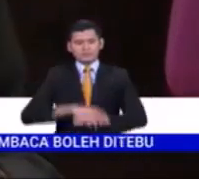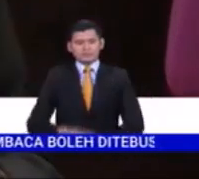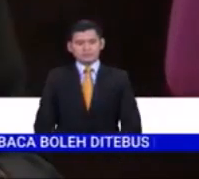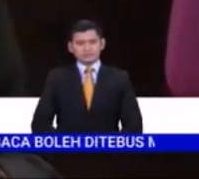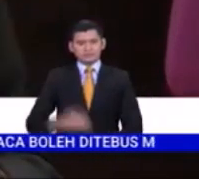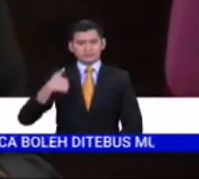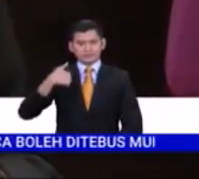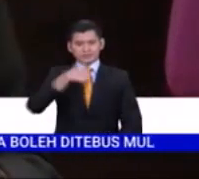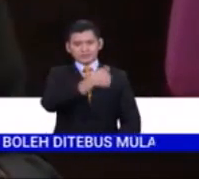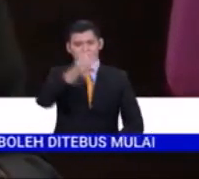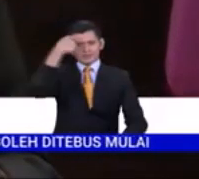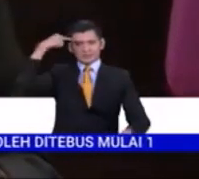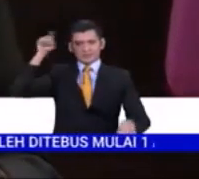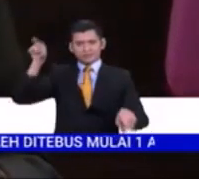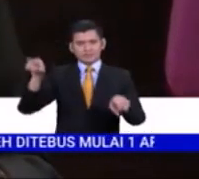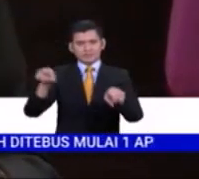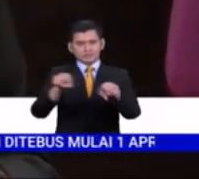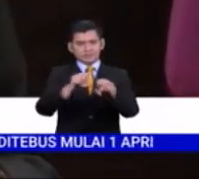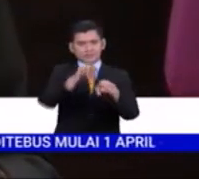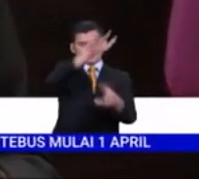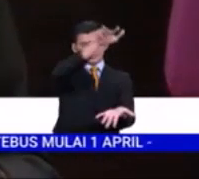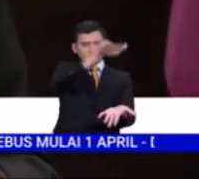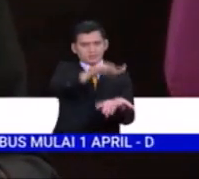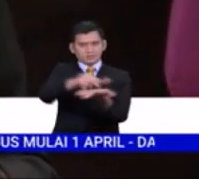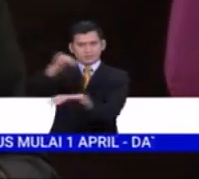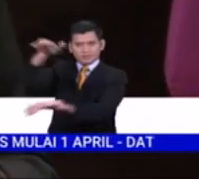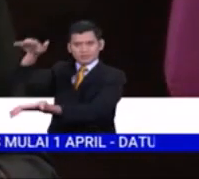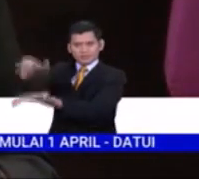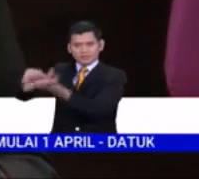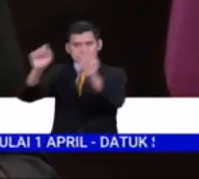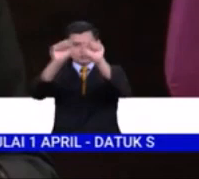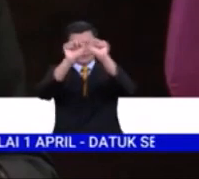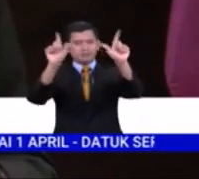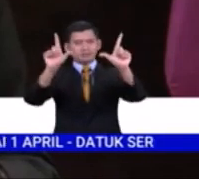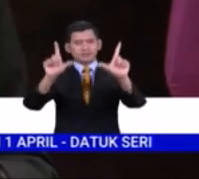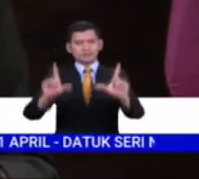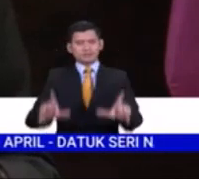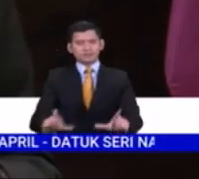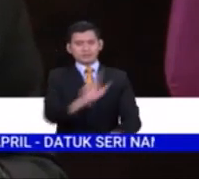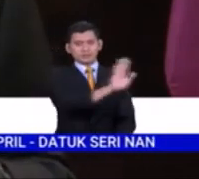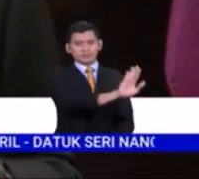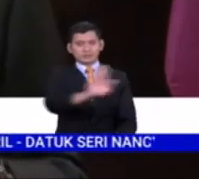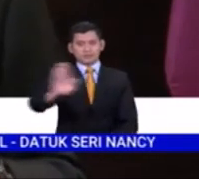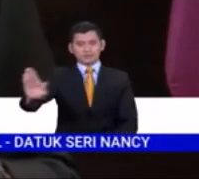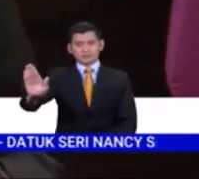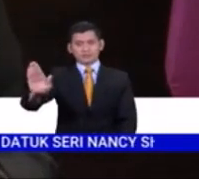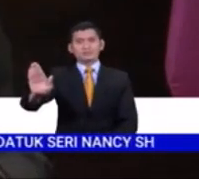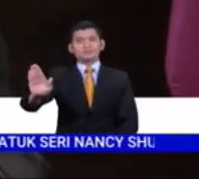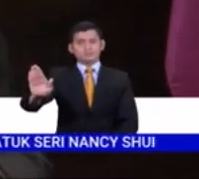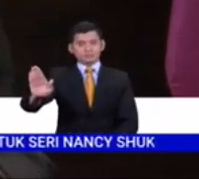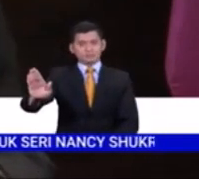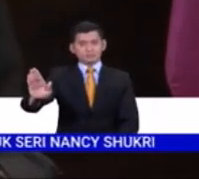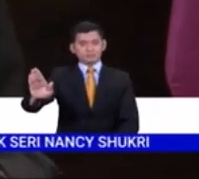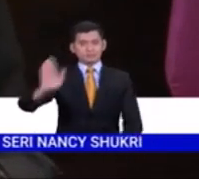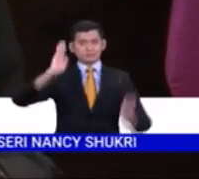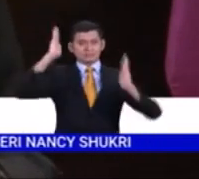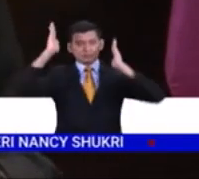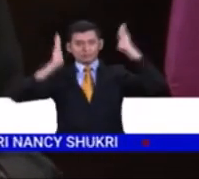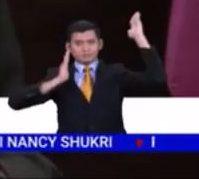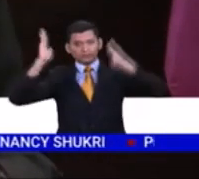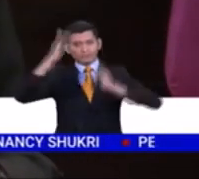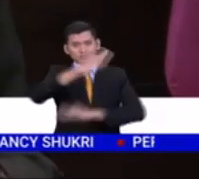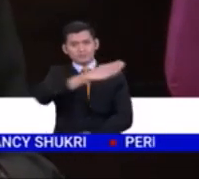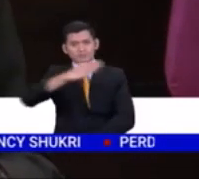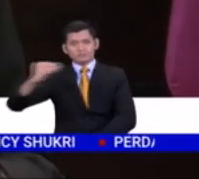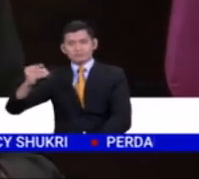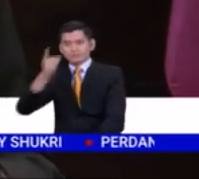Kita bersetuju untuk saling mengiktiraf sijil vaksinasi Malaysia dan Qatar ini. Dan